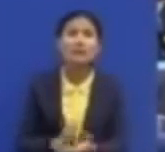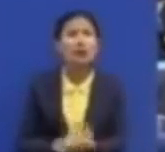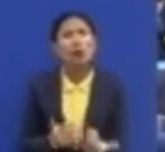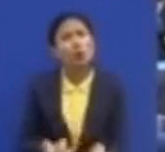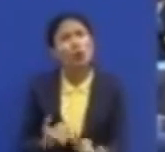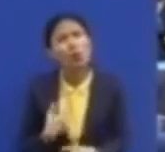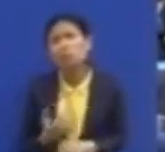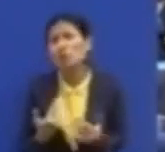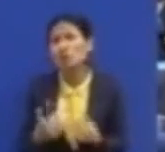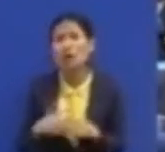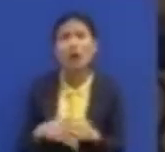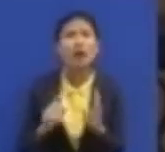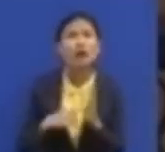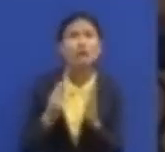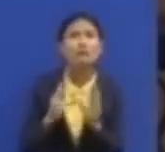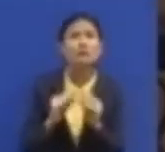าก